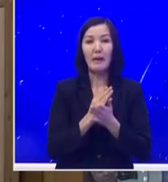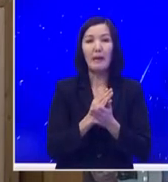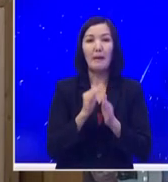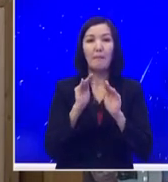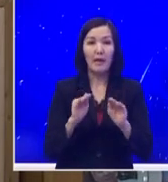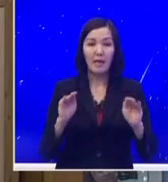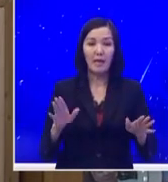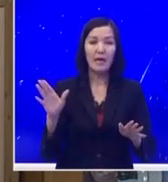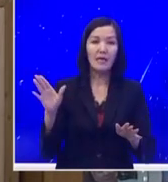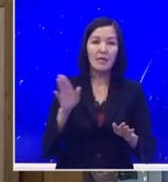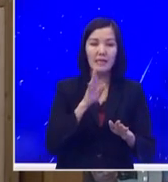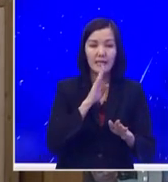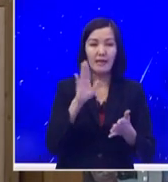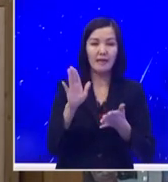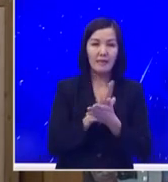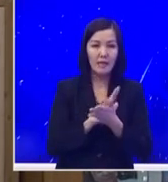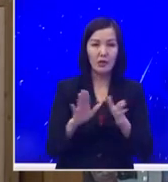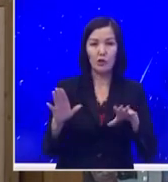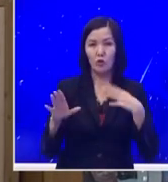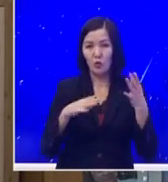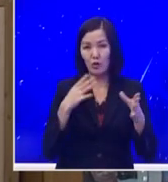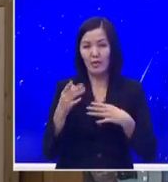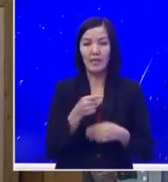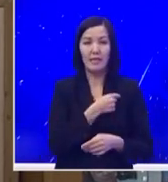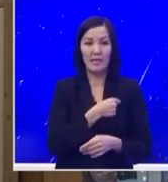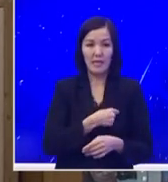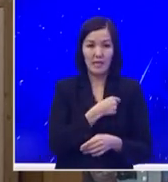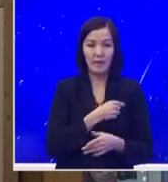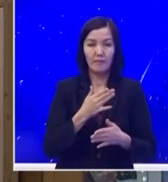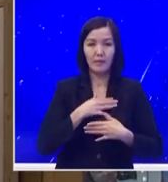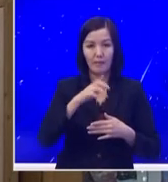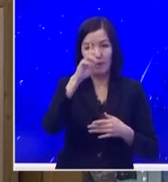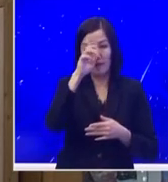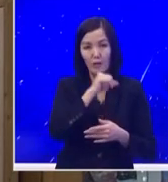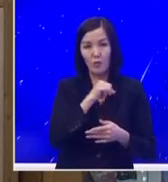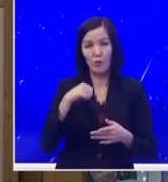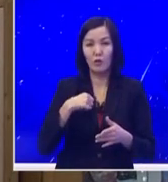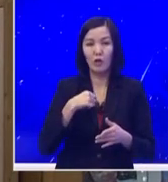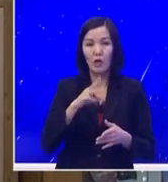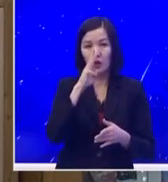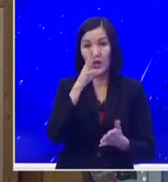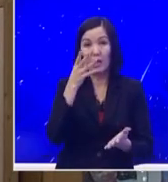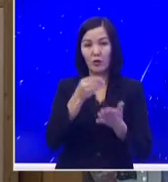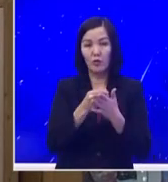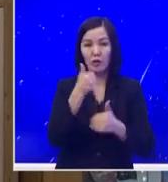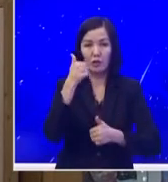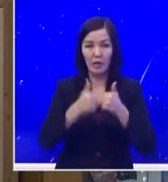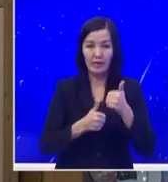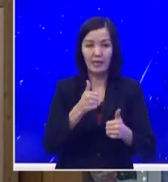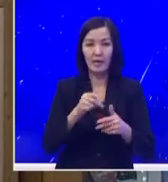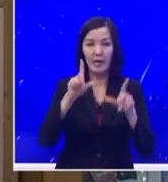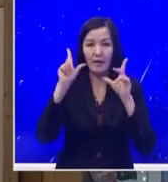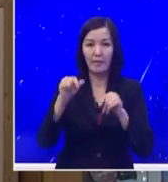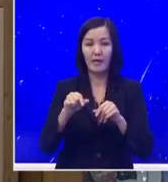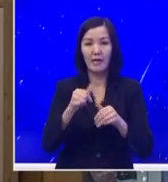бәрі тегін айналысады. Оны жаттықтырған тренерлерге бізге үкімет тарапынан қолдаулар көрсетіліп, жарыстарға арнайы және